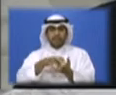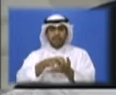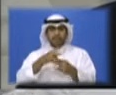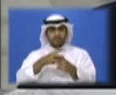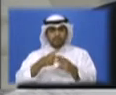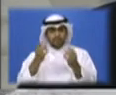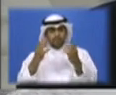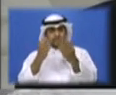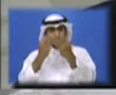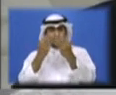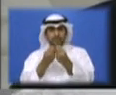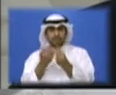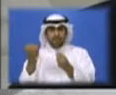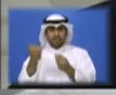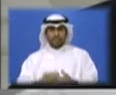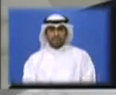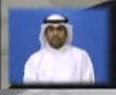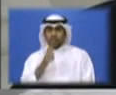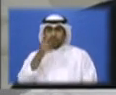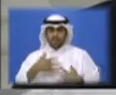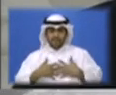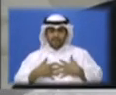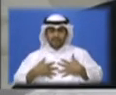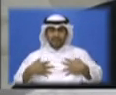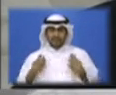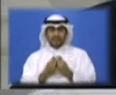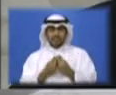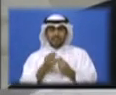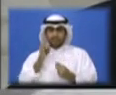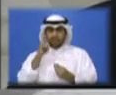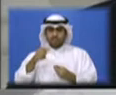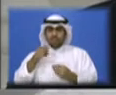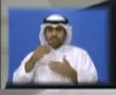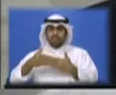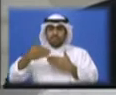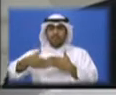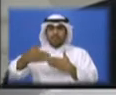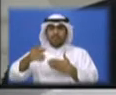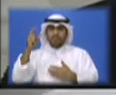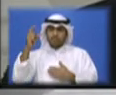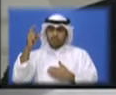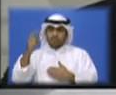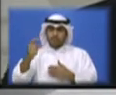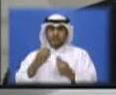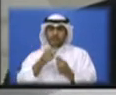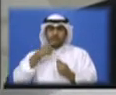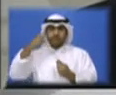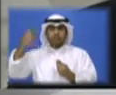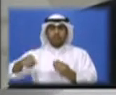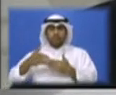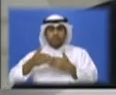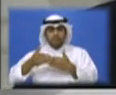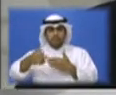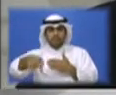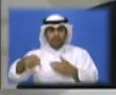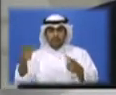الكويت. وهذا الشيء يسعدنا جدا أنه بعد هذه السنين الطويلة اللي كانت روسيا بعيدة عنا